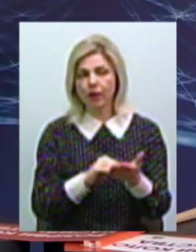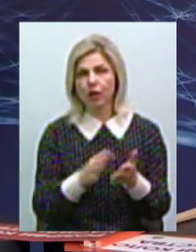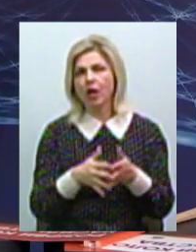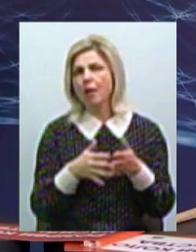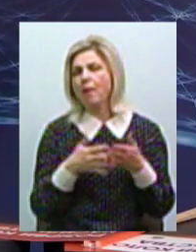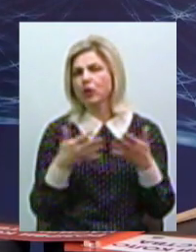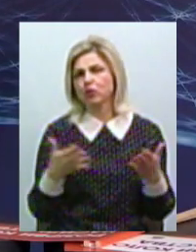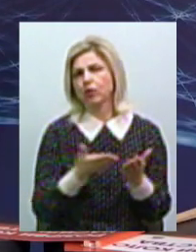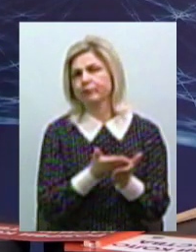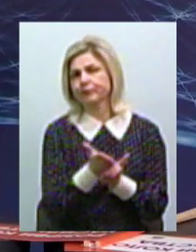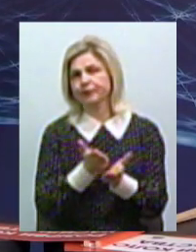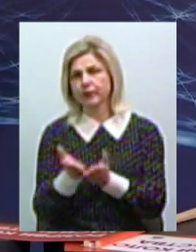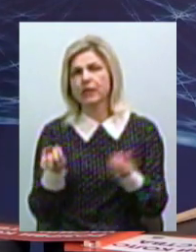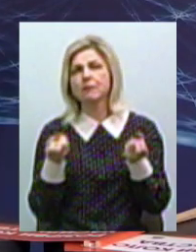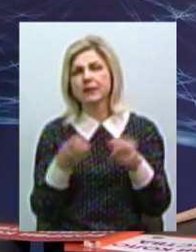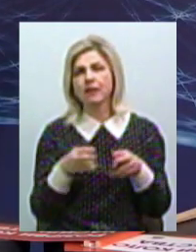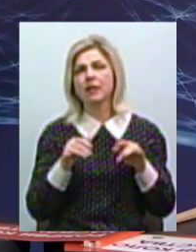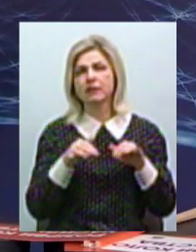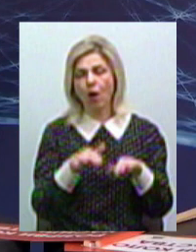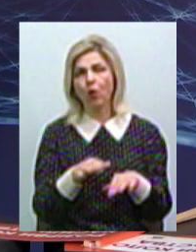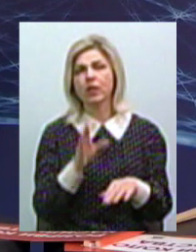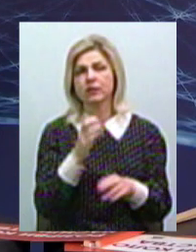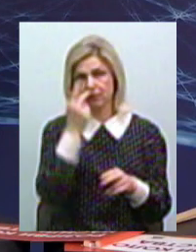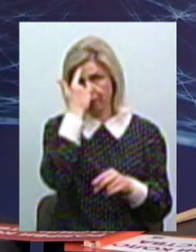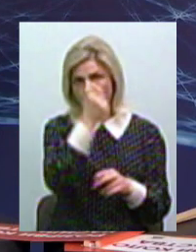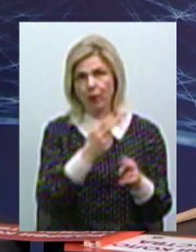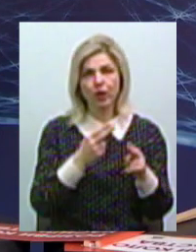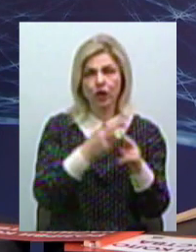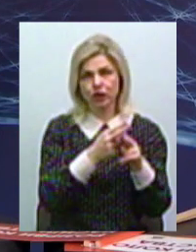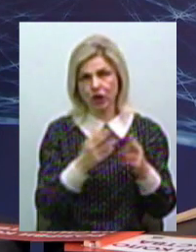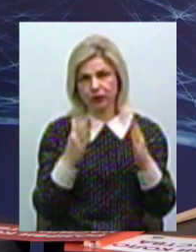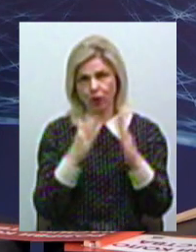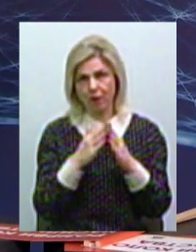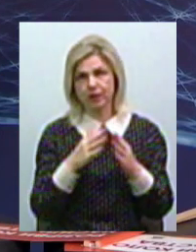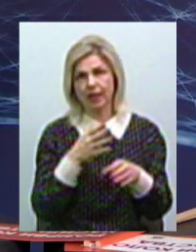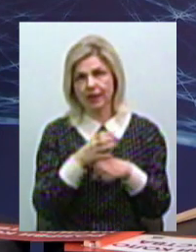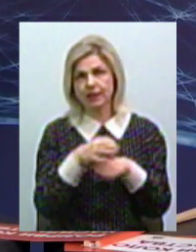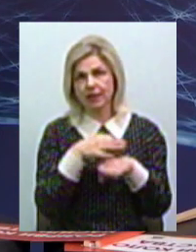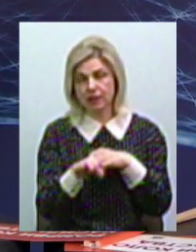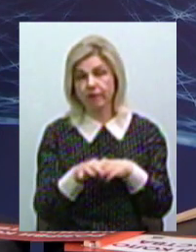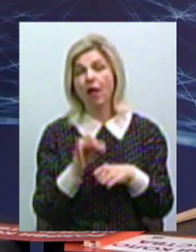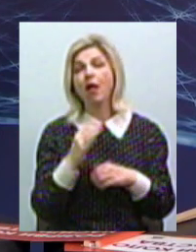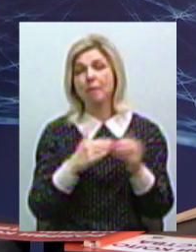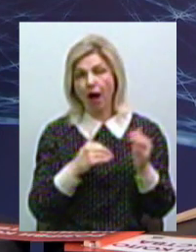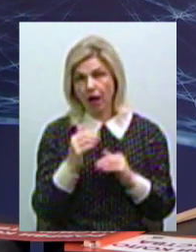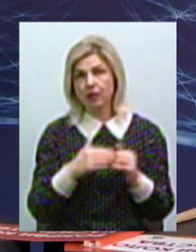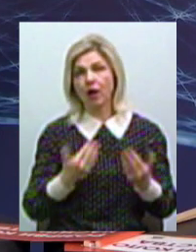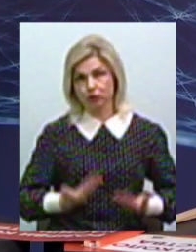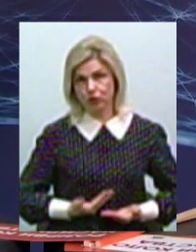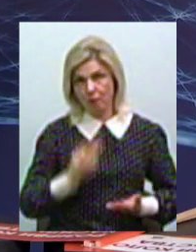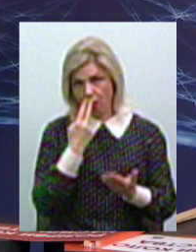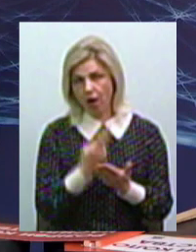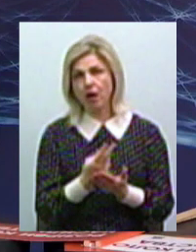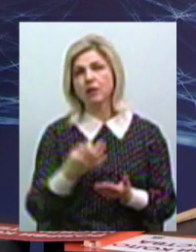широкий спектр спеціальних заходів з попередження домашнього насильства, які, як показує практика, є досить дієвими. Так,